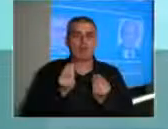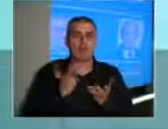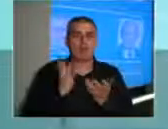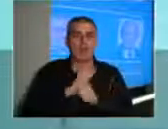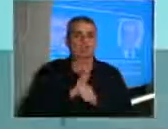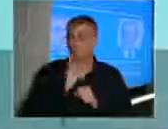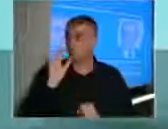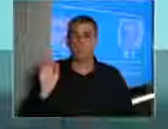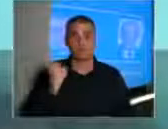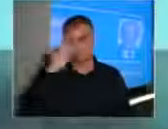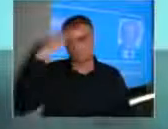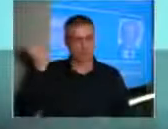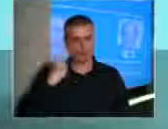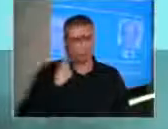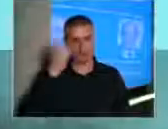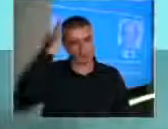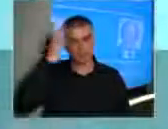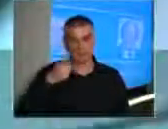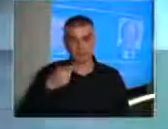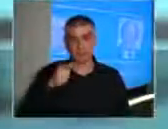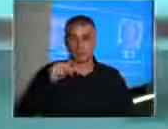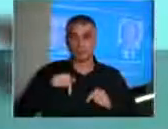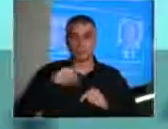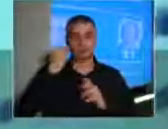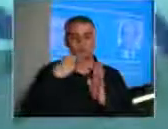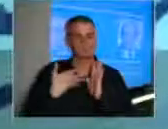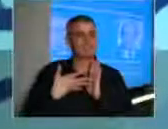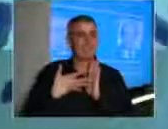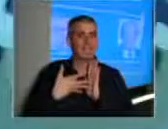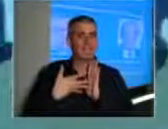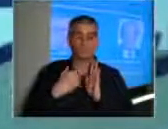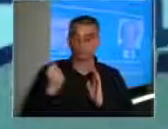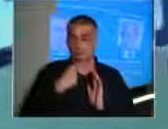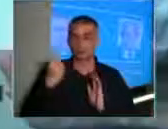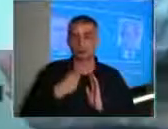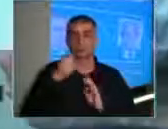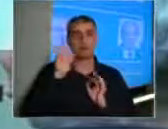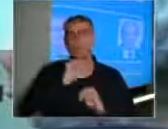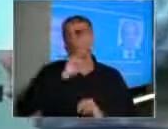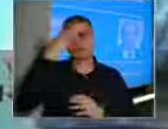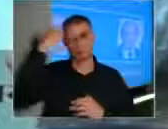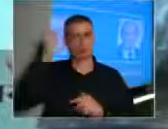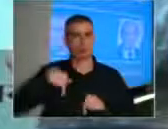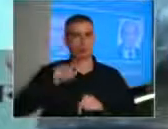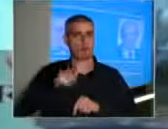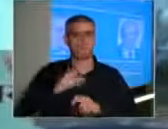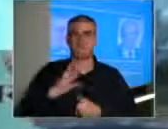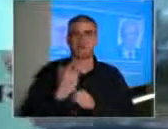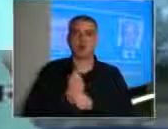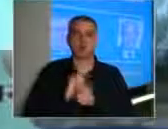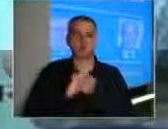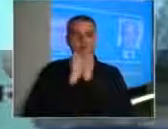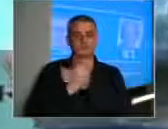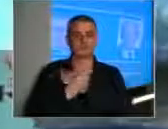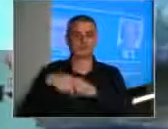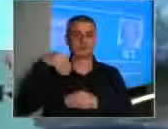באמת פופולריים, ולא סתם אמר את זה נפתלי בנט, כאן שהיו סקרים שבוע אחרי שבוע שהם באמת הכי פופולרי, איכשהו זה לא מצליח להתארגן בסופו של